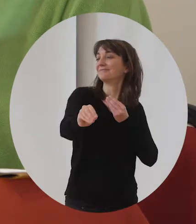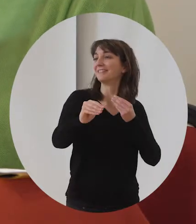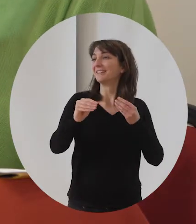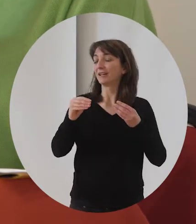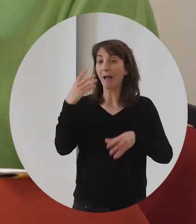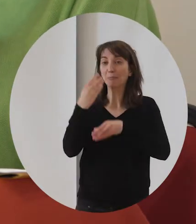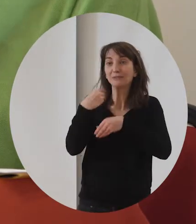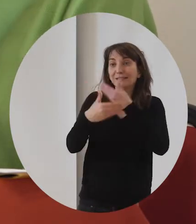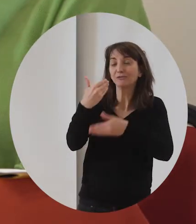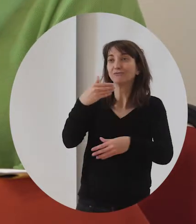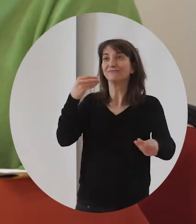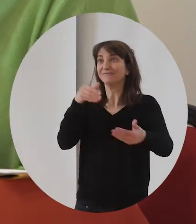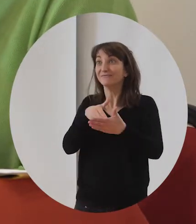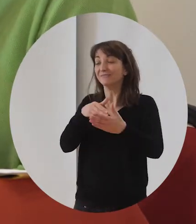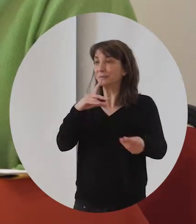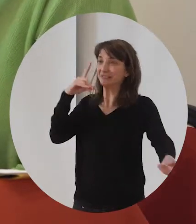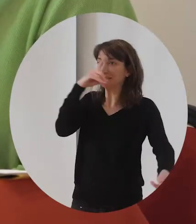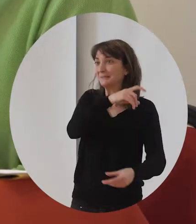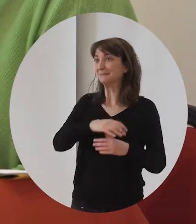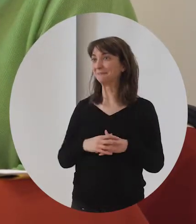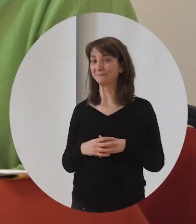difficultés pour les apprentissages.